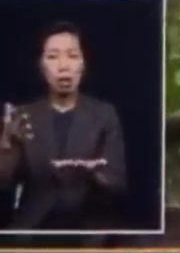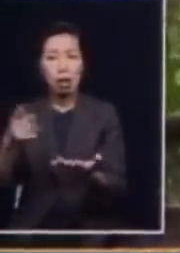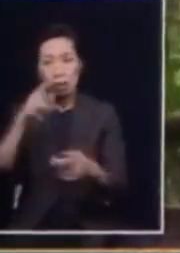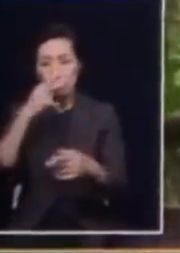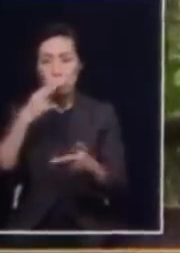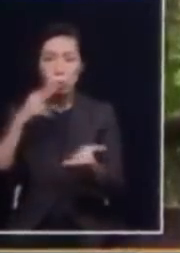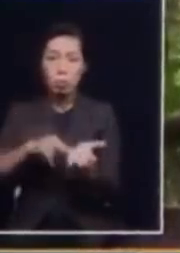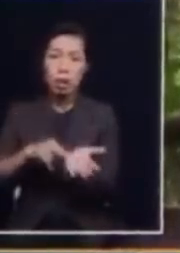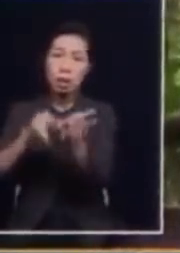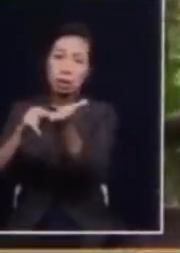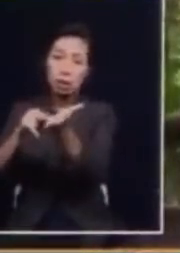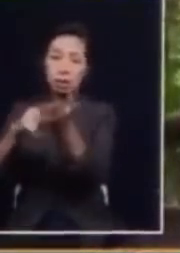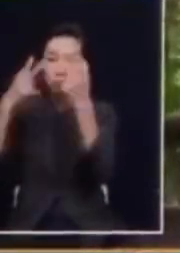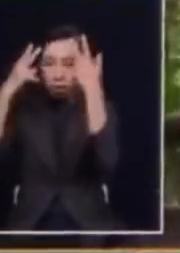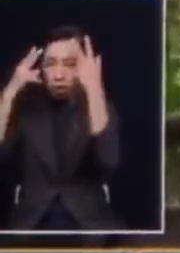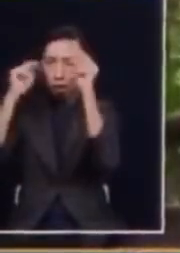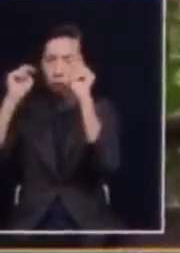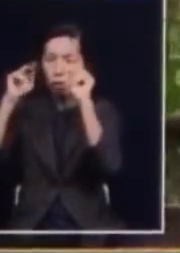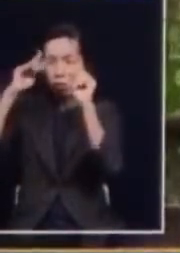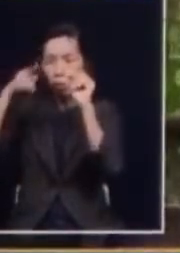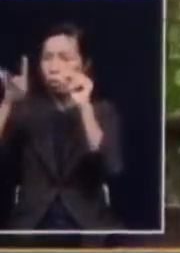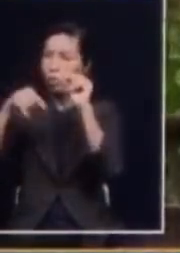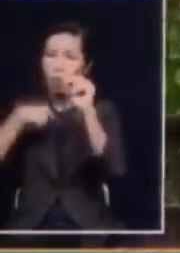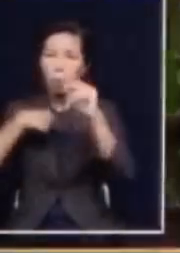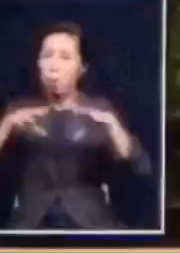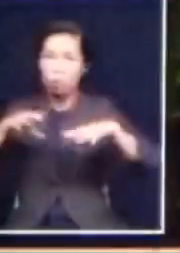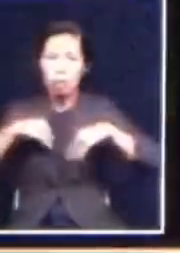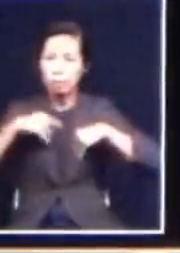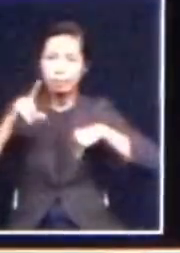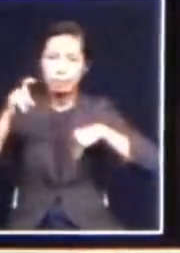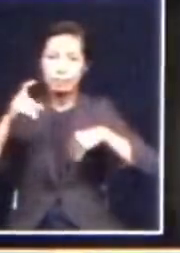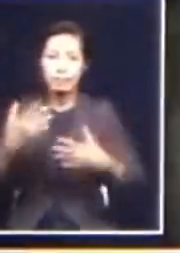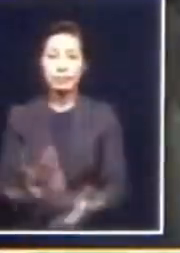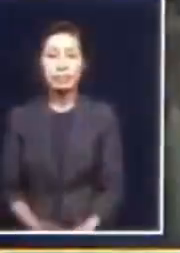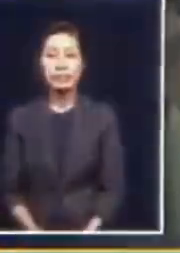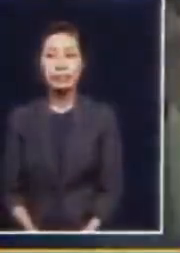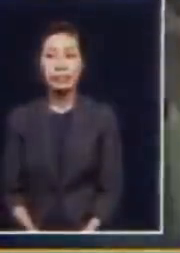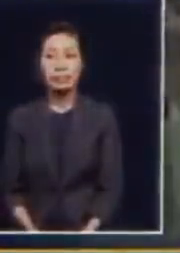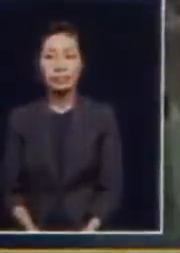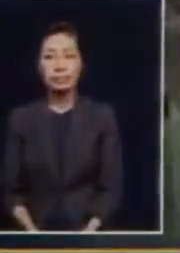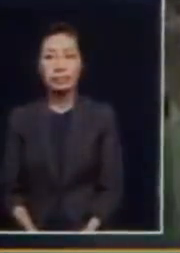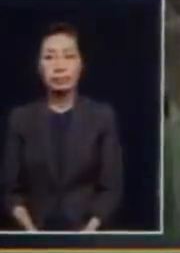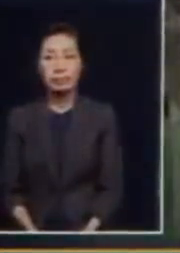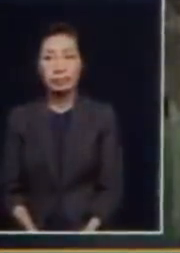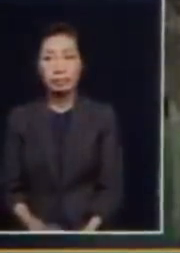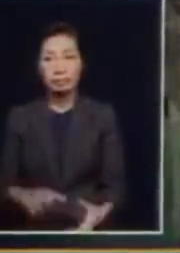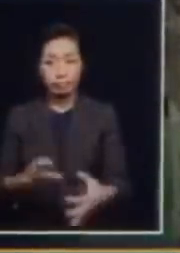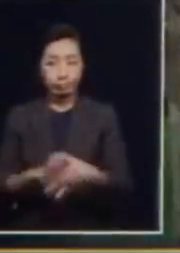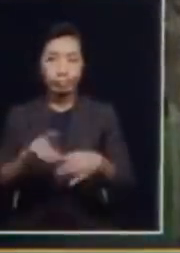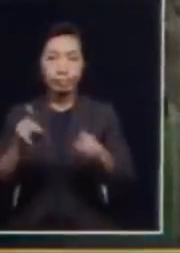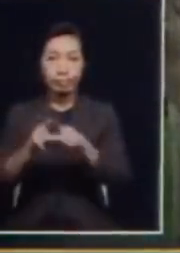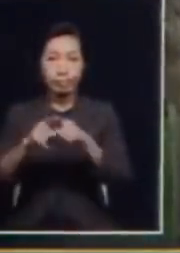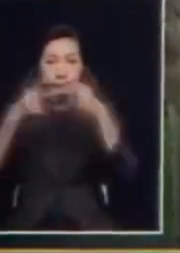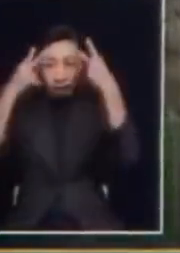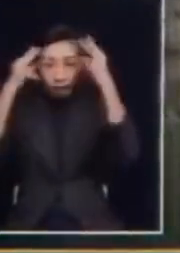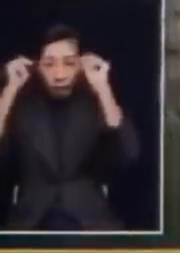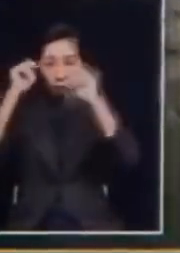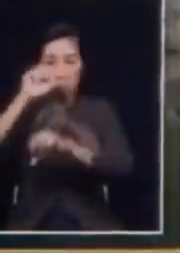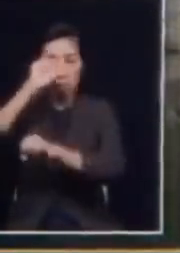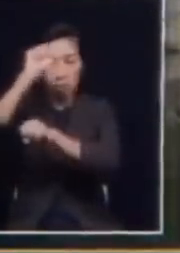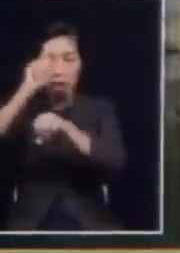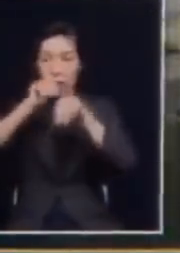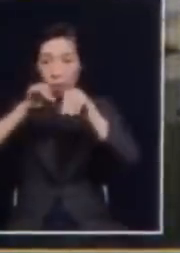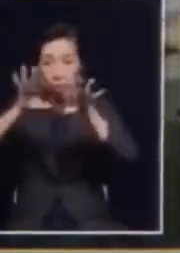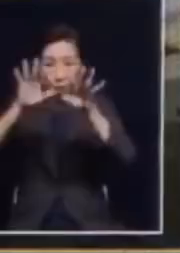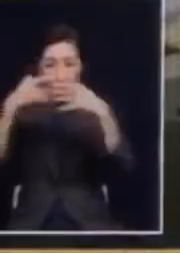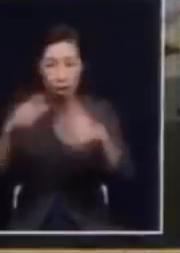นังสือถึงคุณประยุทธ์เลยทนไม่ไหวรับสภาพนี้ไม่ได้ แม้การเลือกตั้งใหญ่ตามที่นายกลุงตู่ประกาศเอาไว้